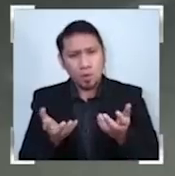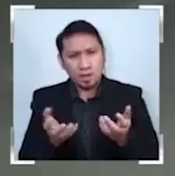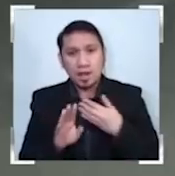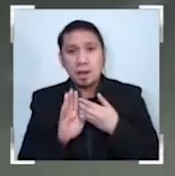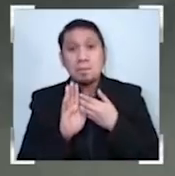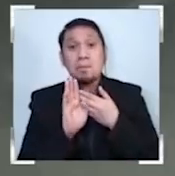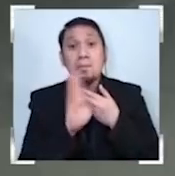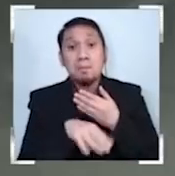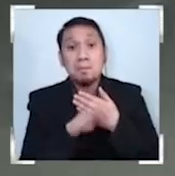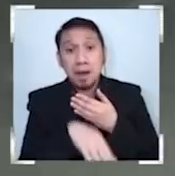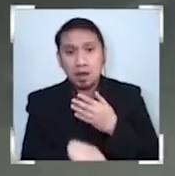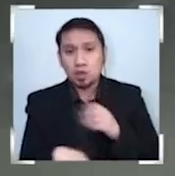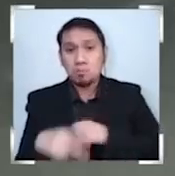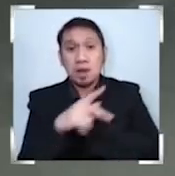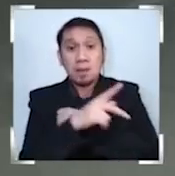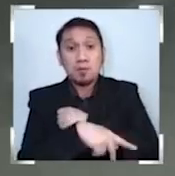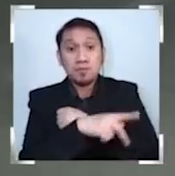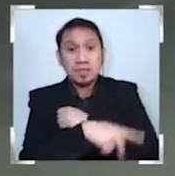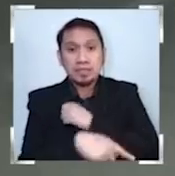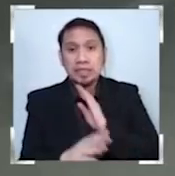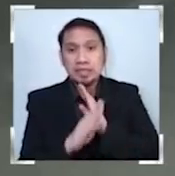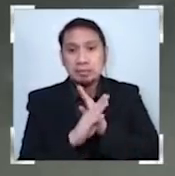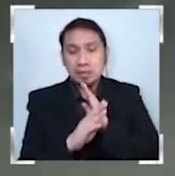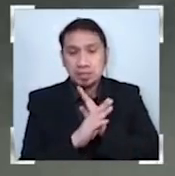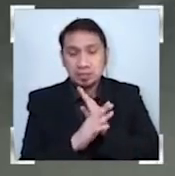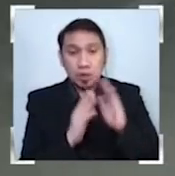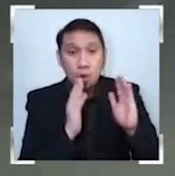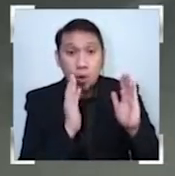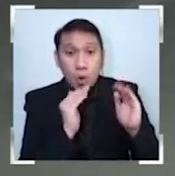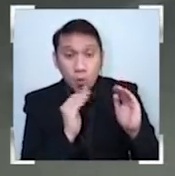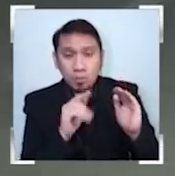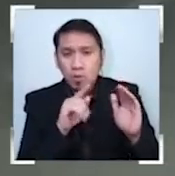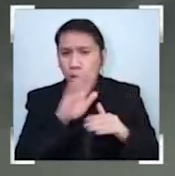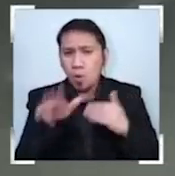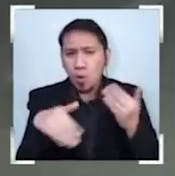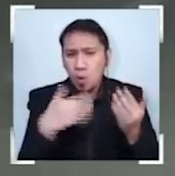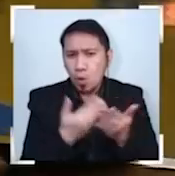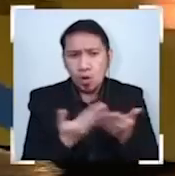provincial bus. Pero sana all daw na mga biyahe sa EDSA balik na rin.